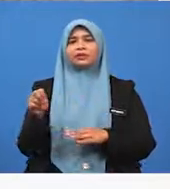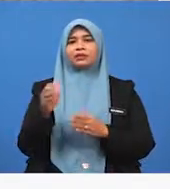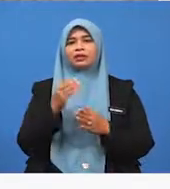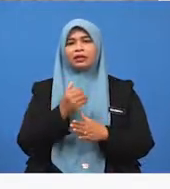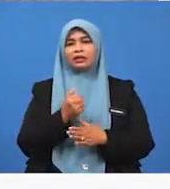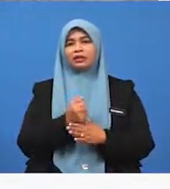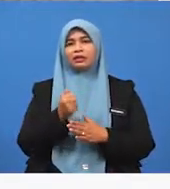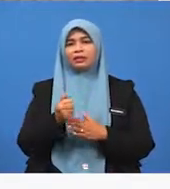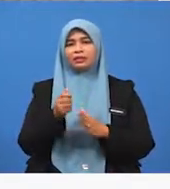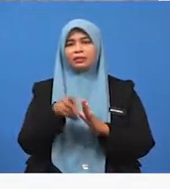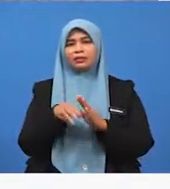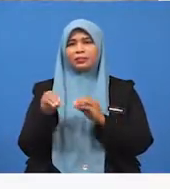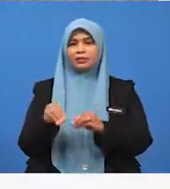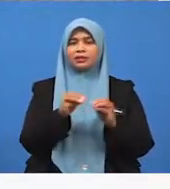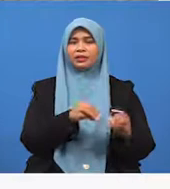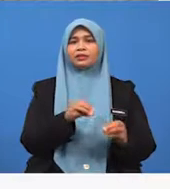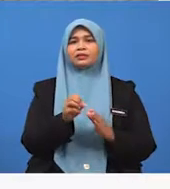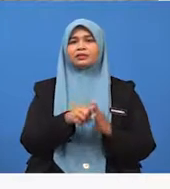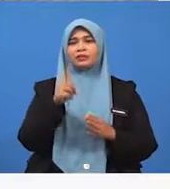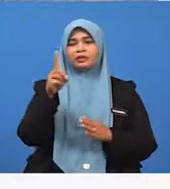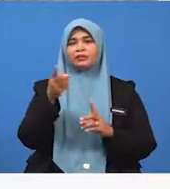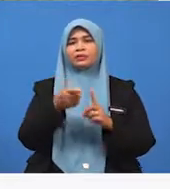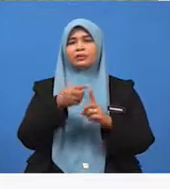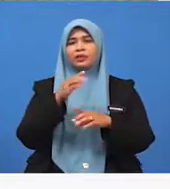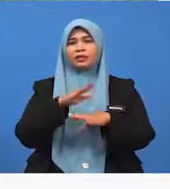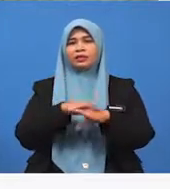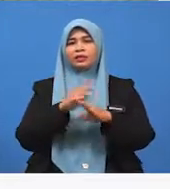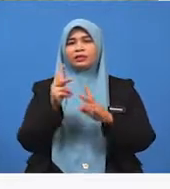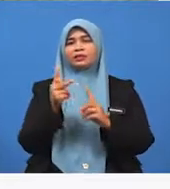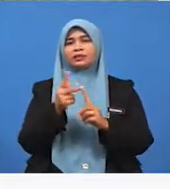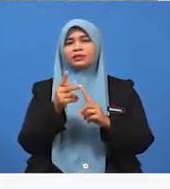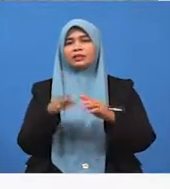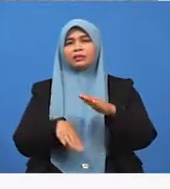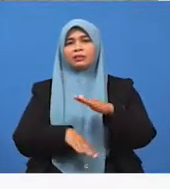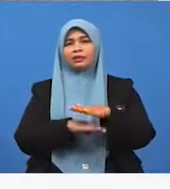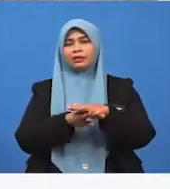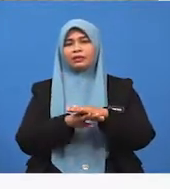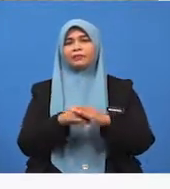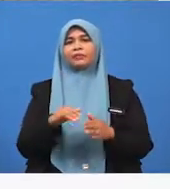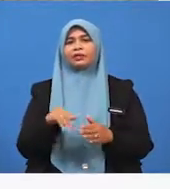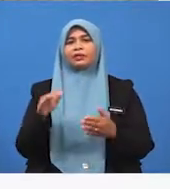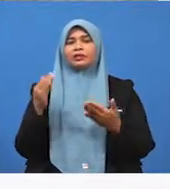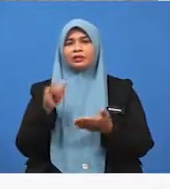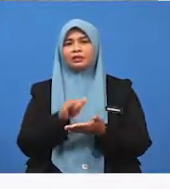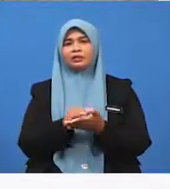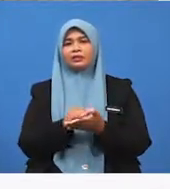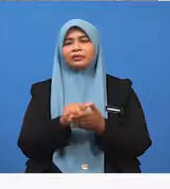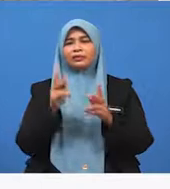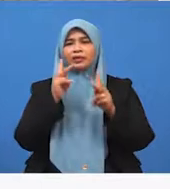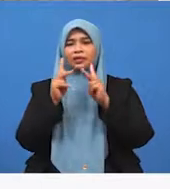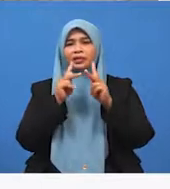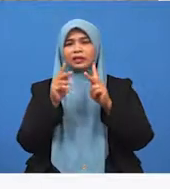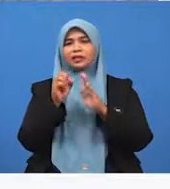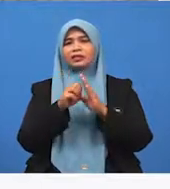perpindahan sesuatu dari atas ke bawah, iaitu kata-kata secara